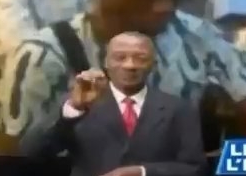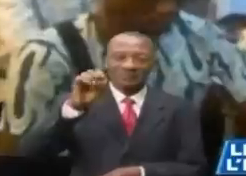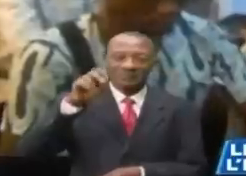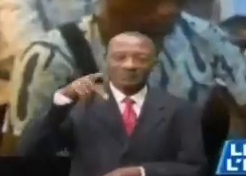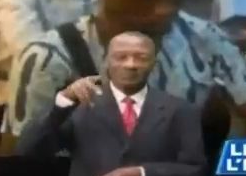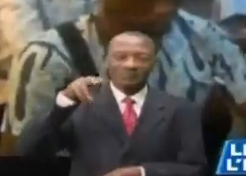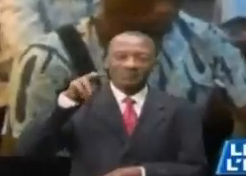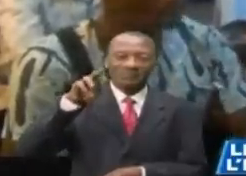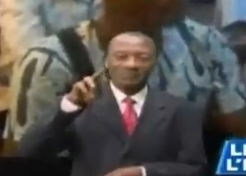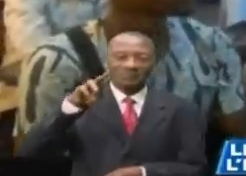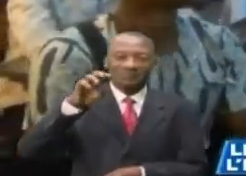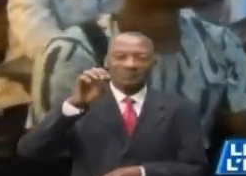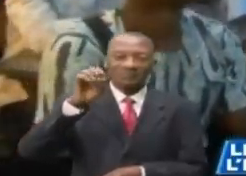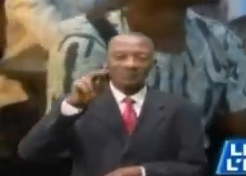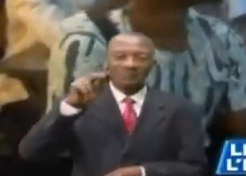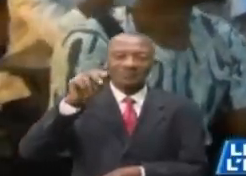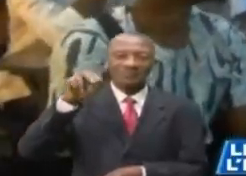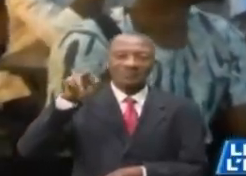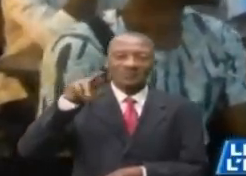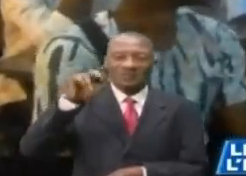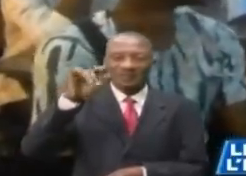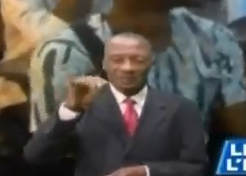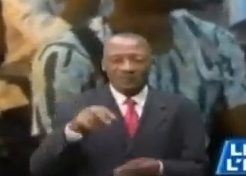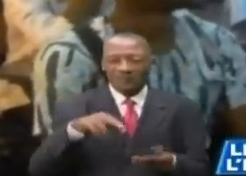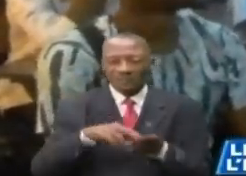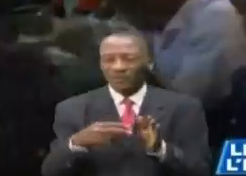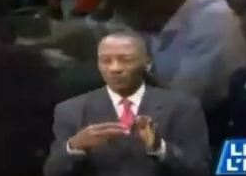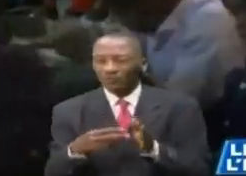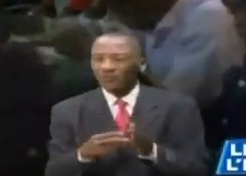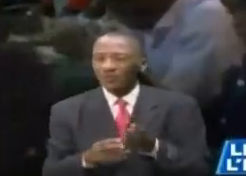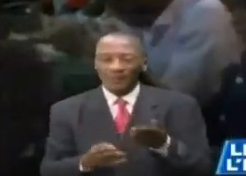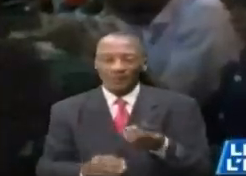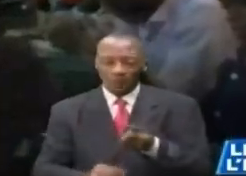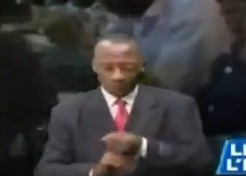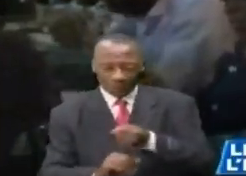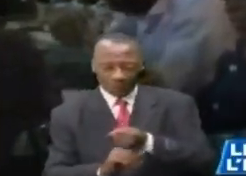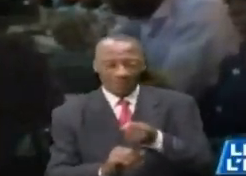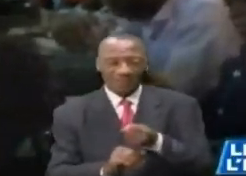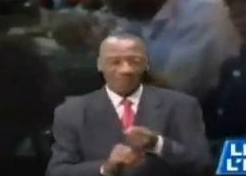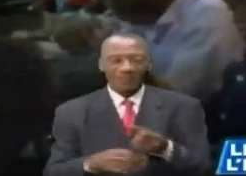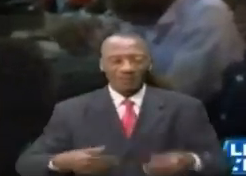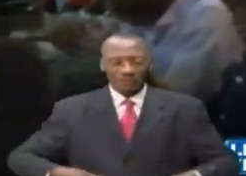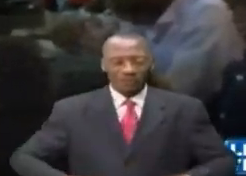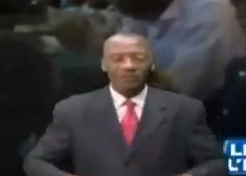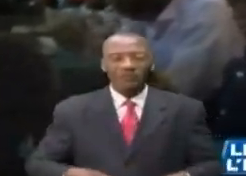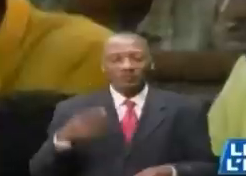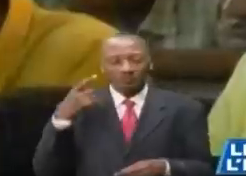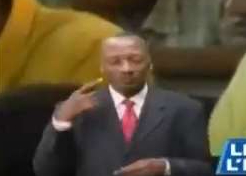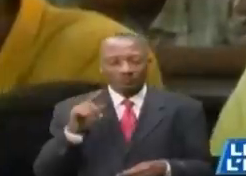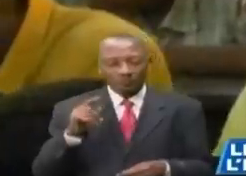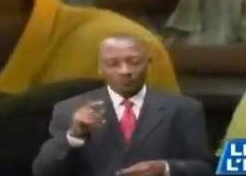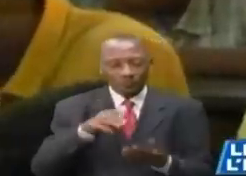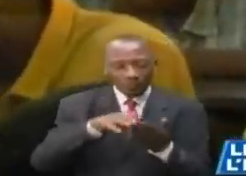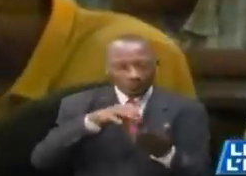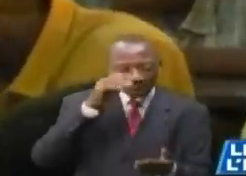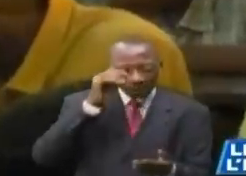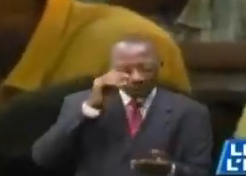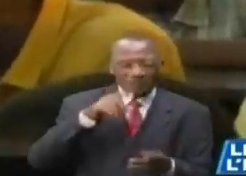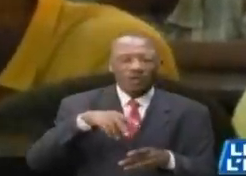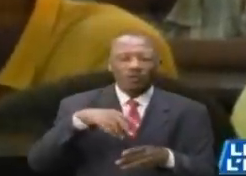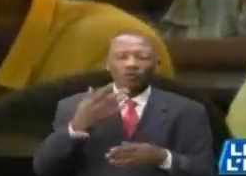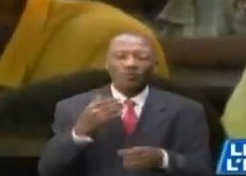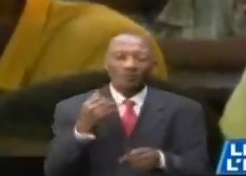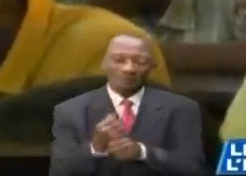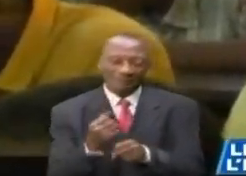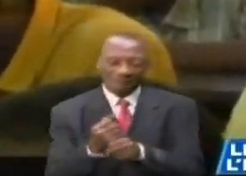l'assistance composée essentiellement des jeunes étudiants que le digital offre les opportunités de créer sa propre entreprise à faible